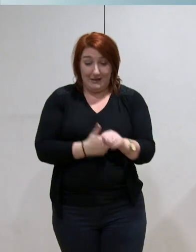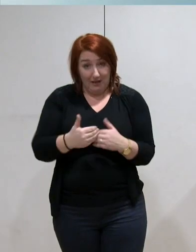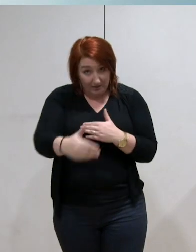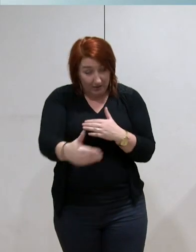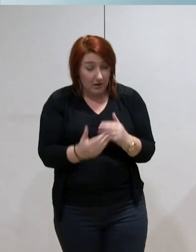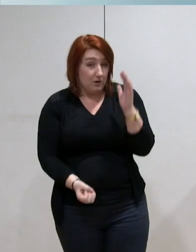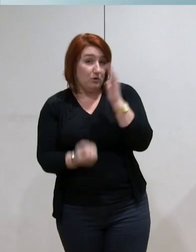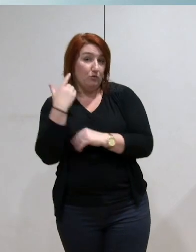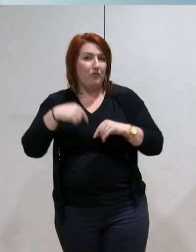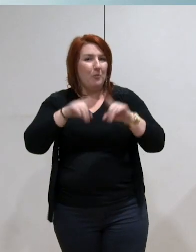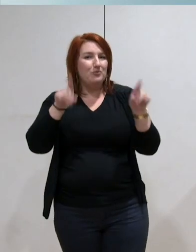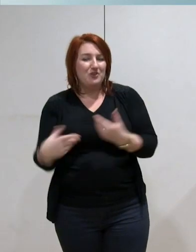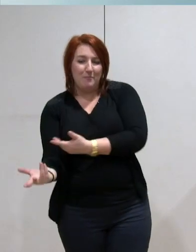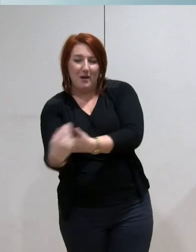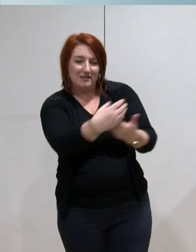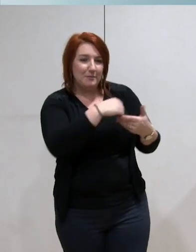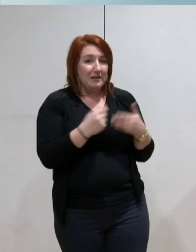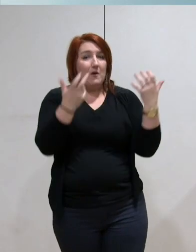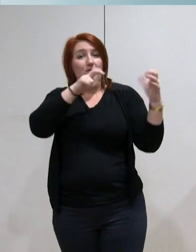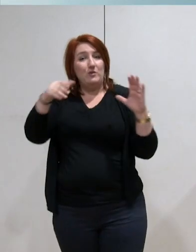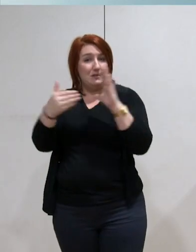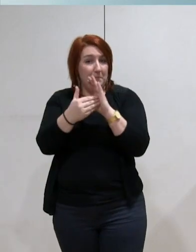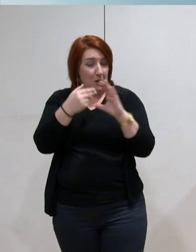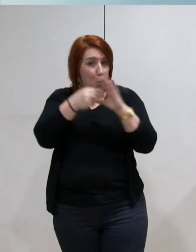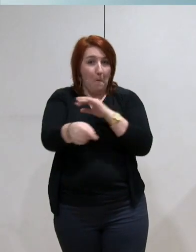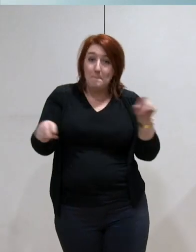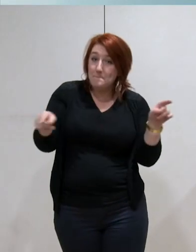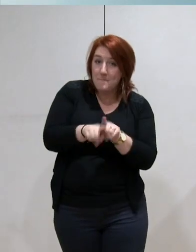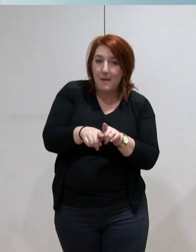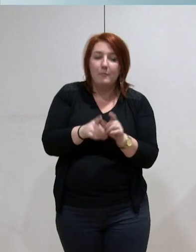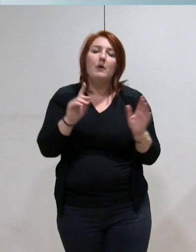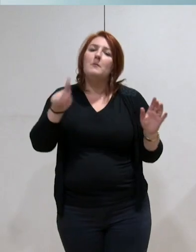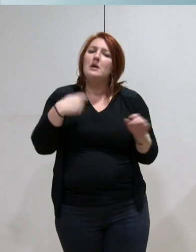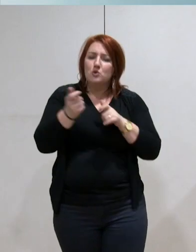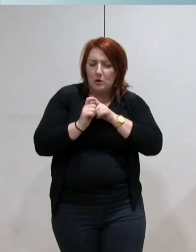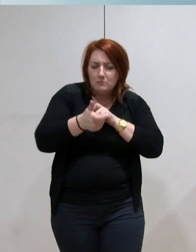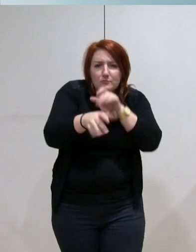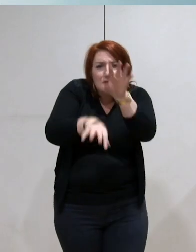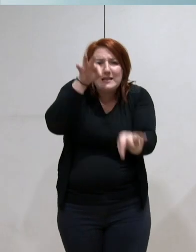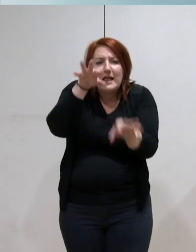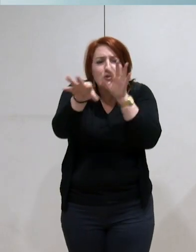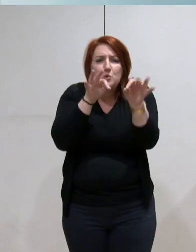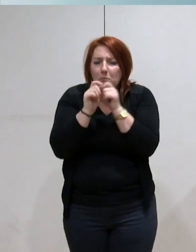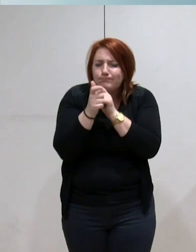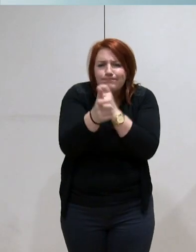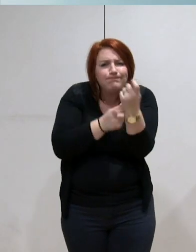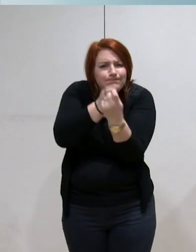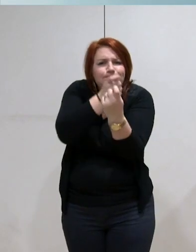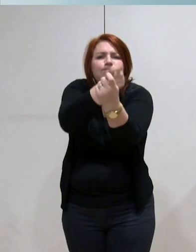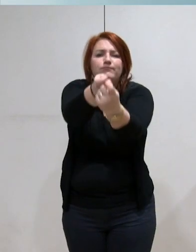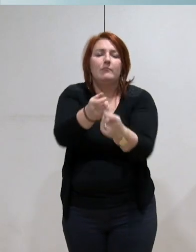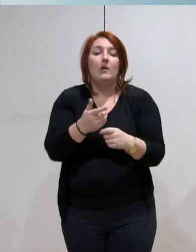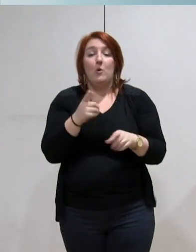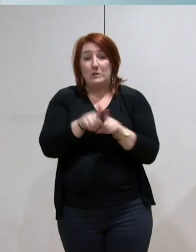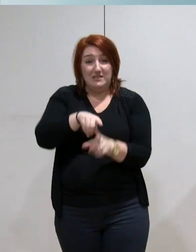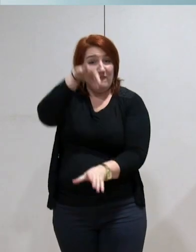dispos participatif de 800000 € avec quelques ajustements dans le processus de sélection des projets et dans le processus de votation puisque